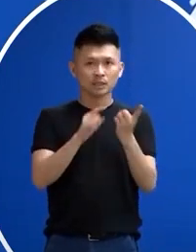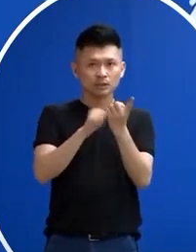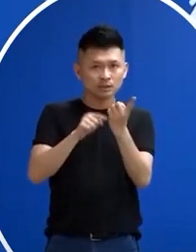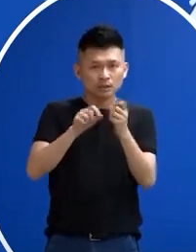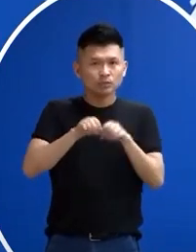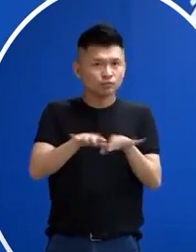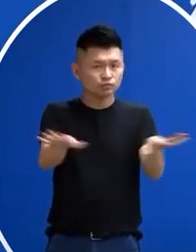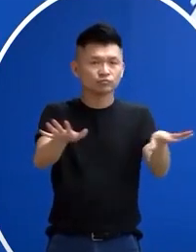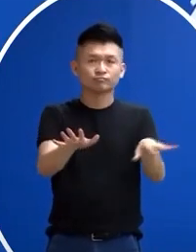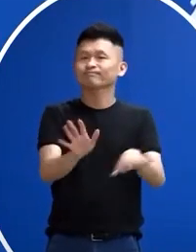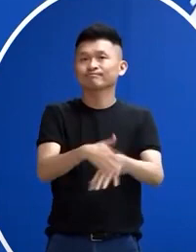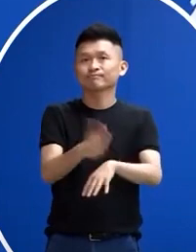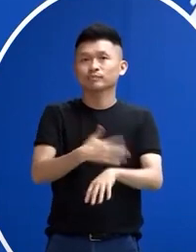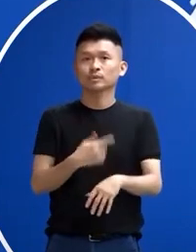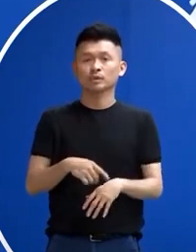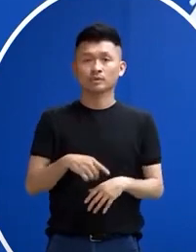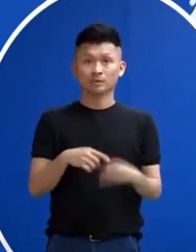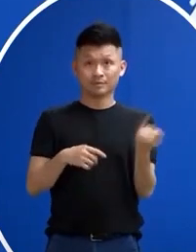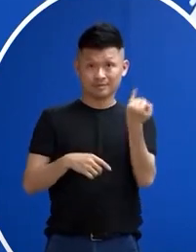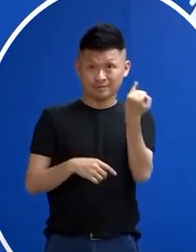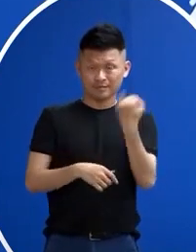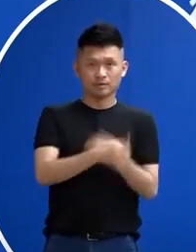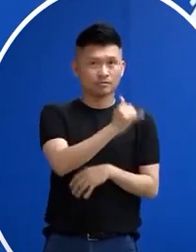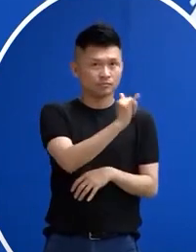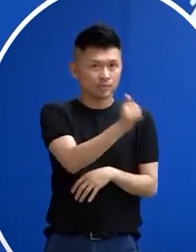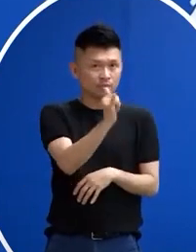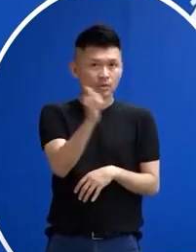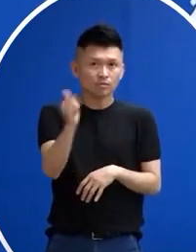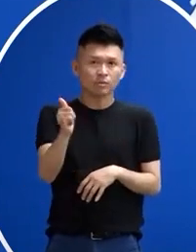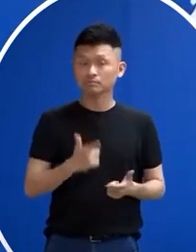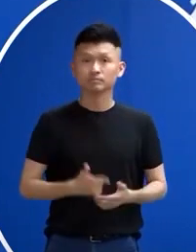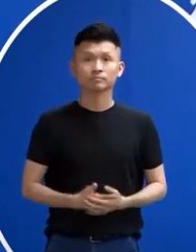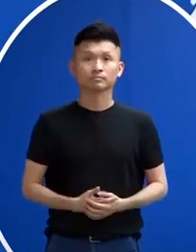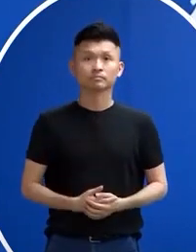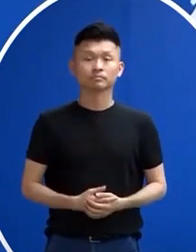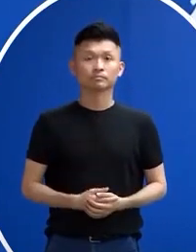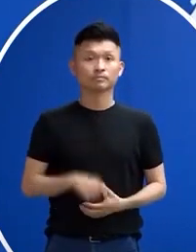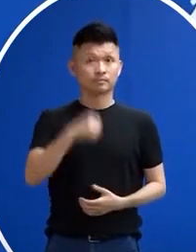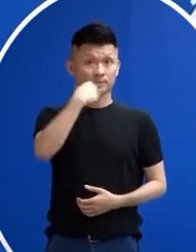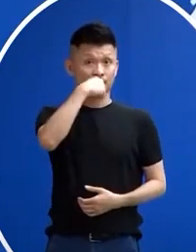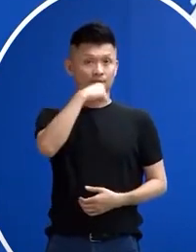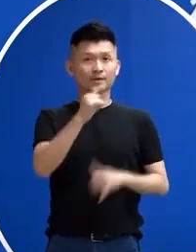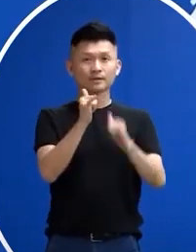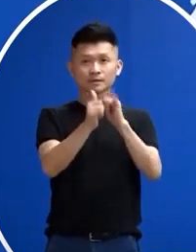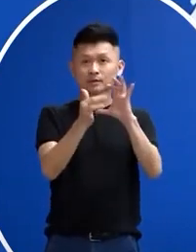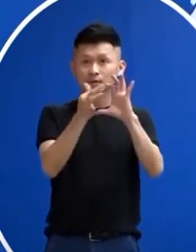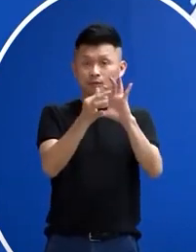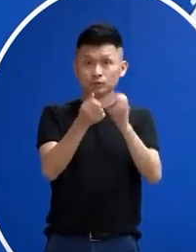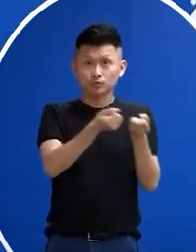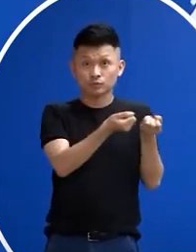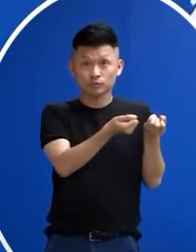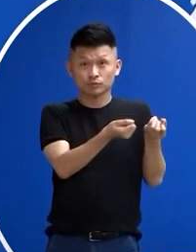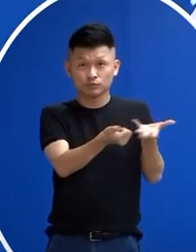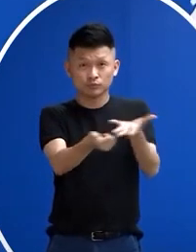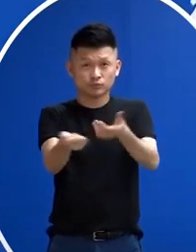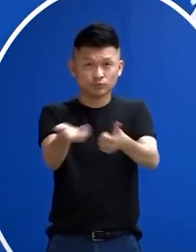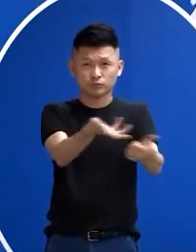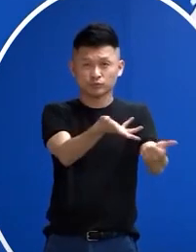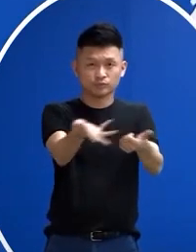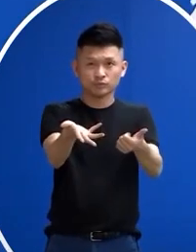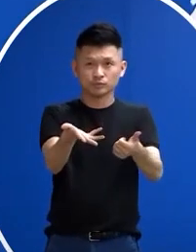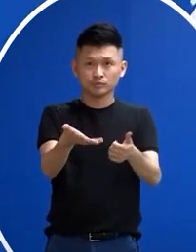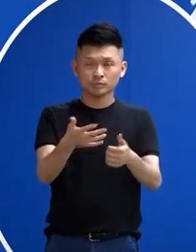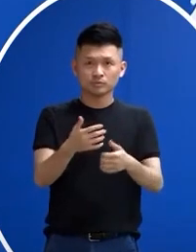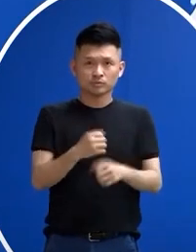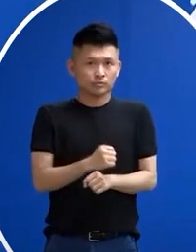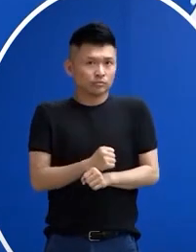像它的那个移动跟生活的范围还算是单纯。台湾在社区感染的可能性我们一直都没有排除